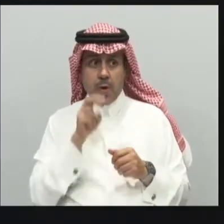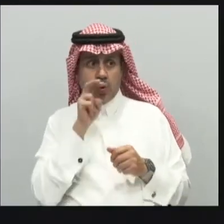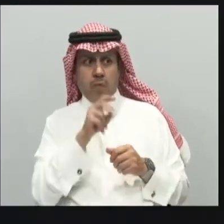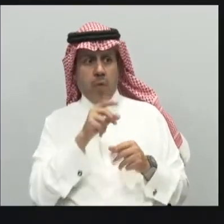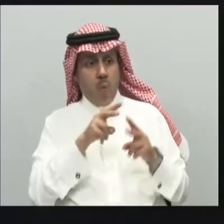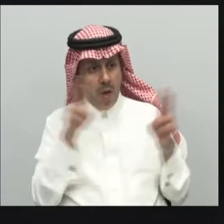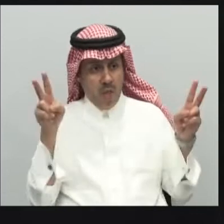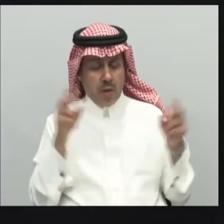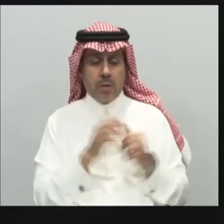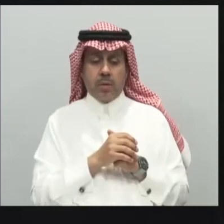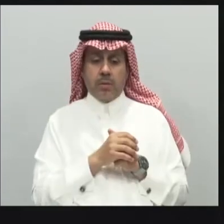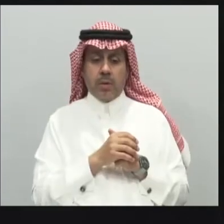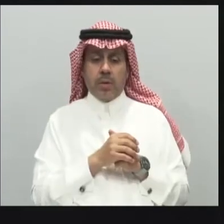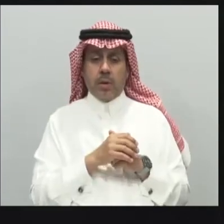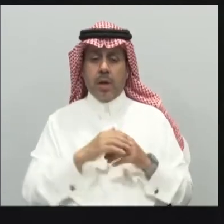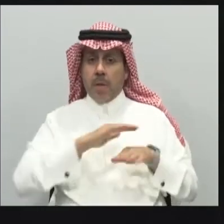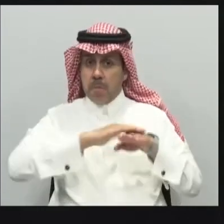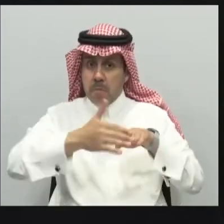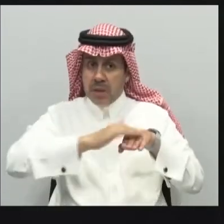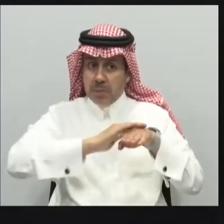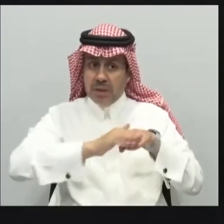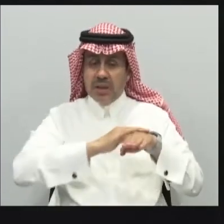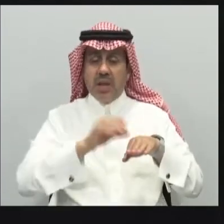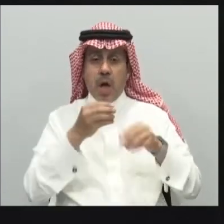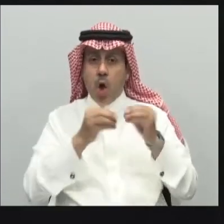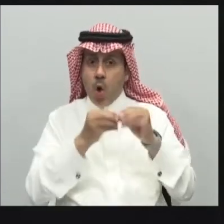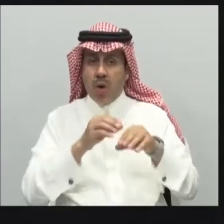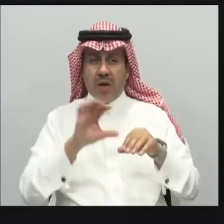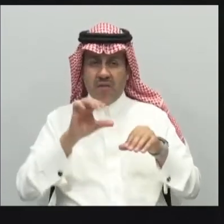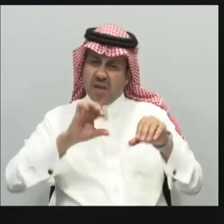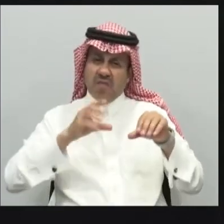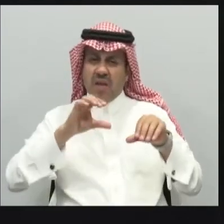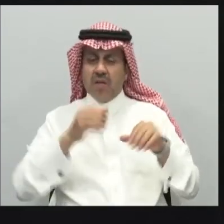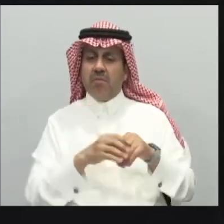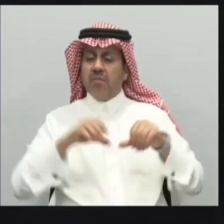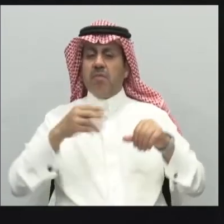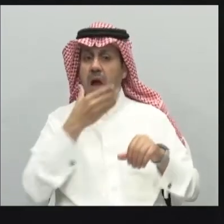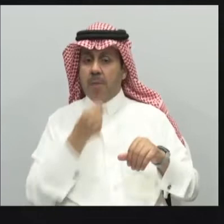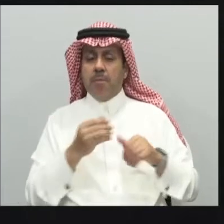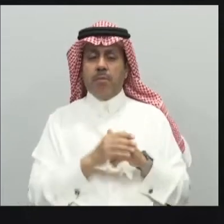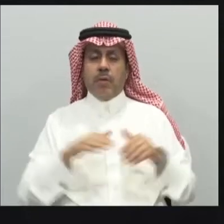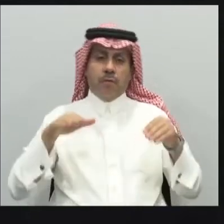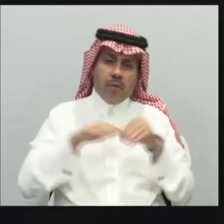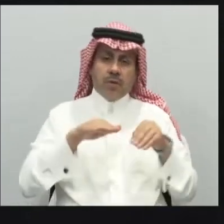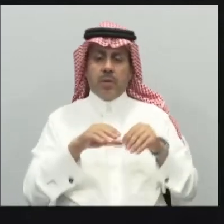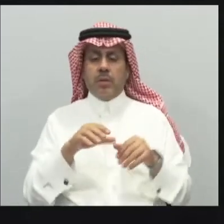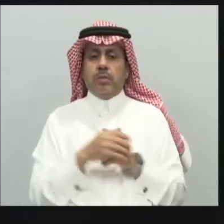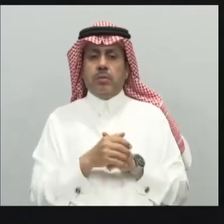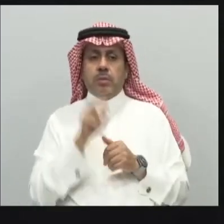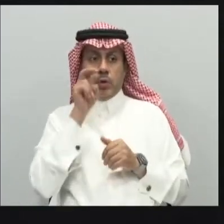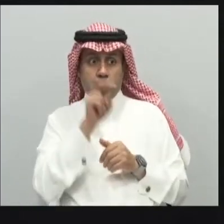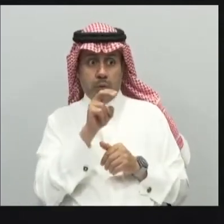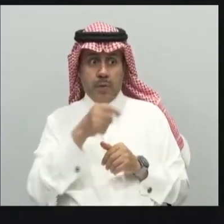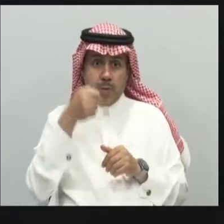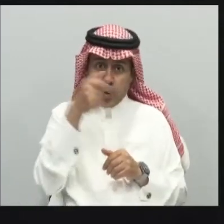مثلا في بادي السياره في لونها في شيء ظاهر فيها صدمه مثلا يراها